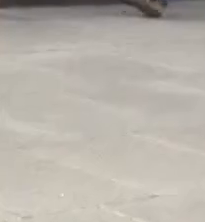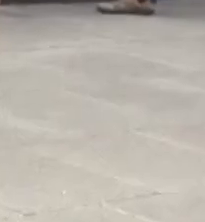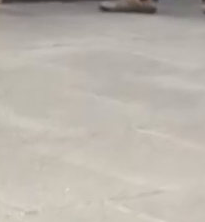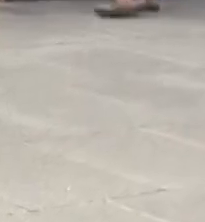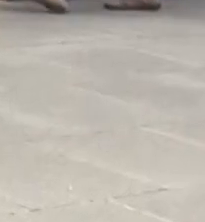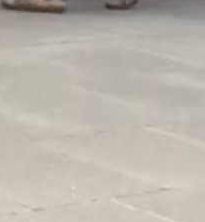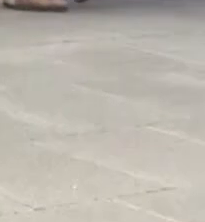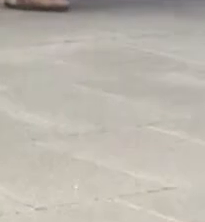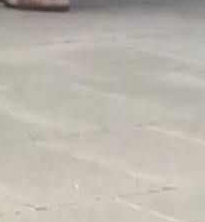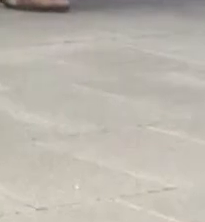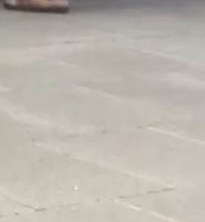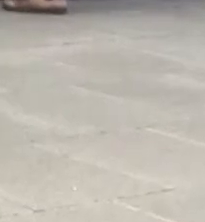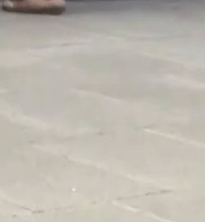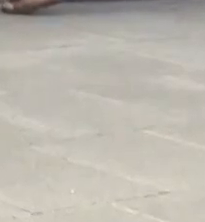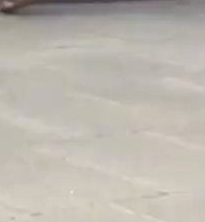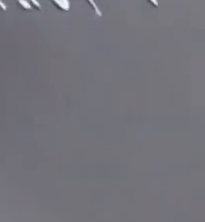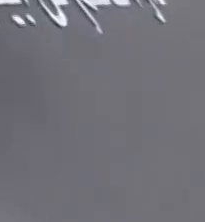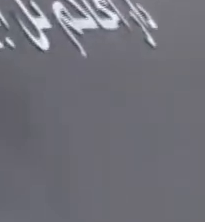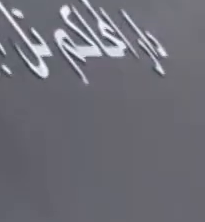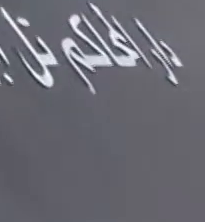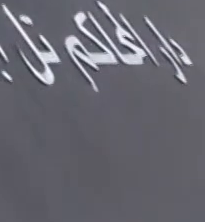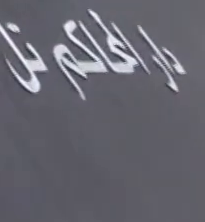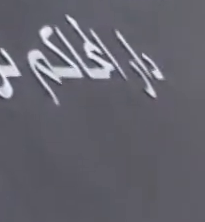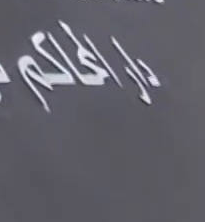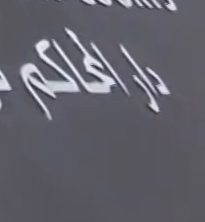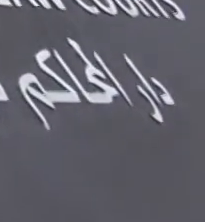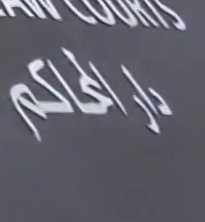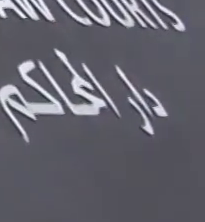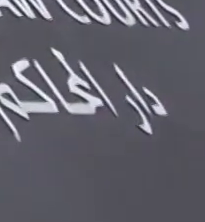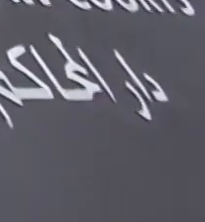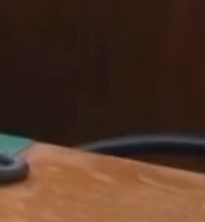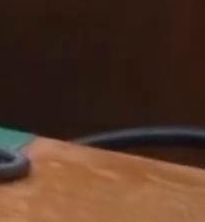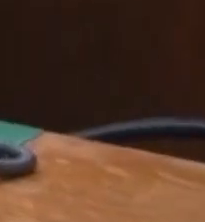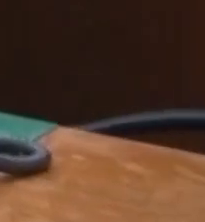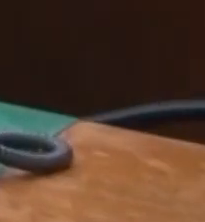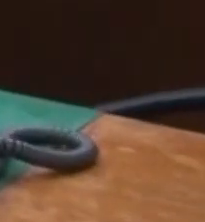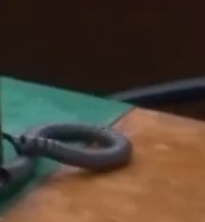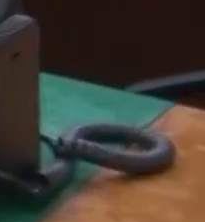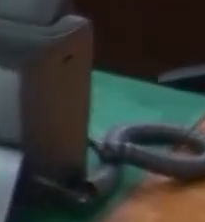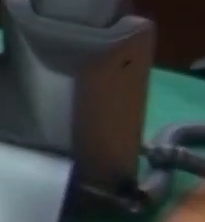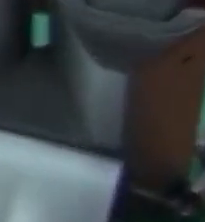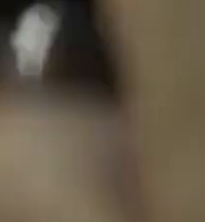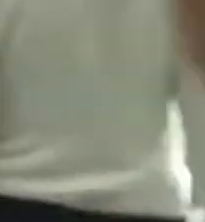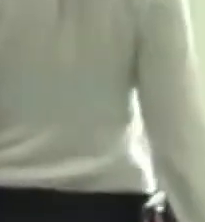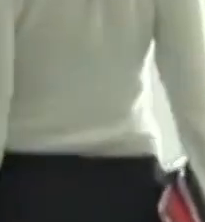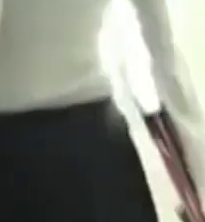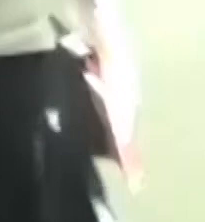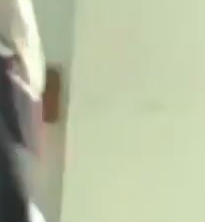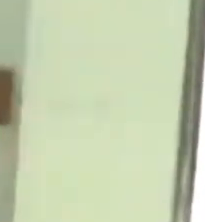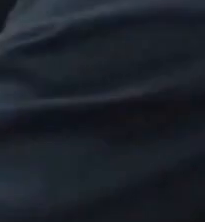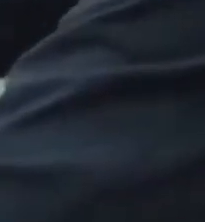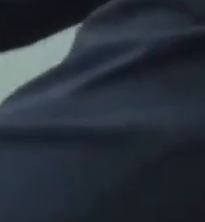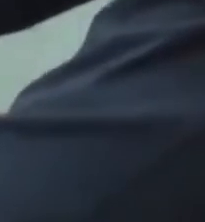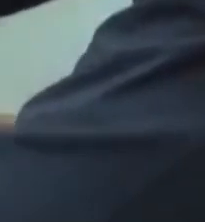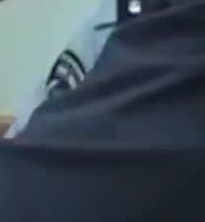ההליך הוא הליך של שיתוף, וגם התביעה מאוד בעדו ומאוד מעודדת אותו ומאוד מחזקת אותו בכל